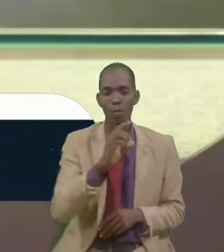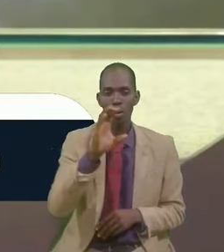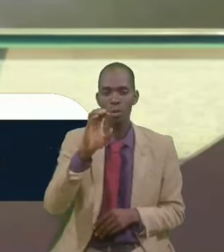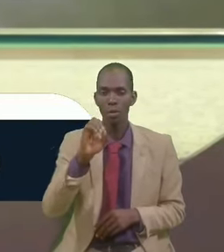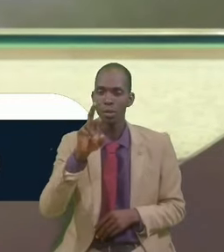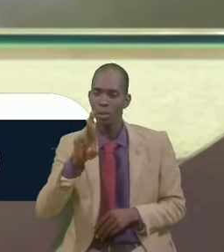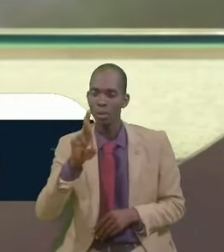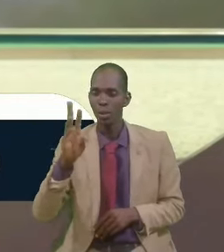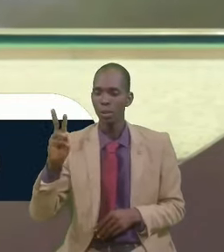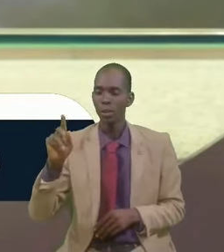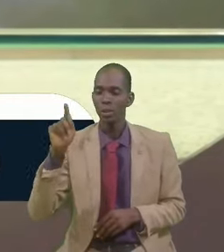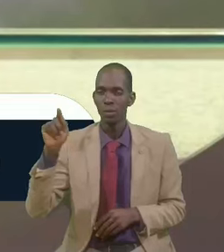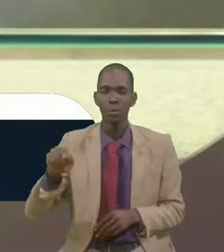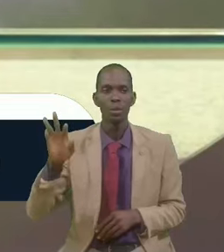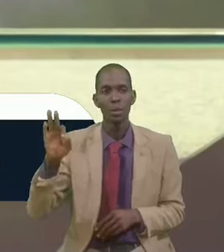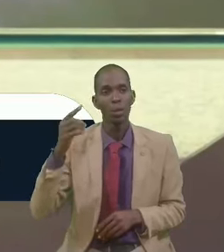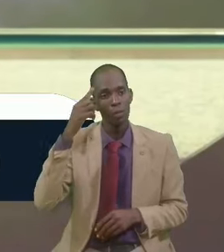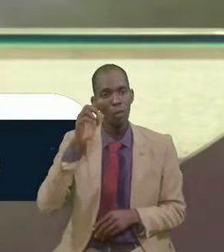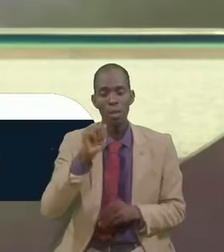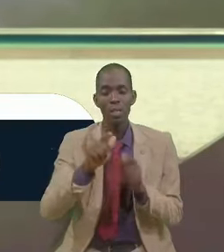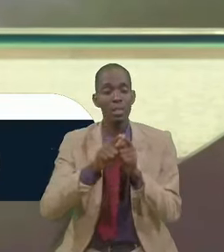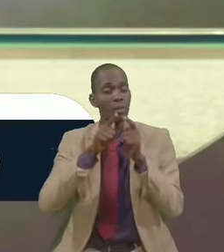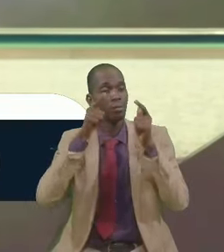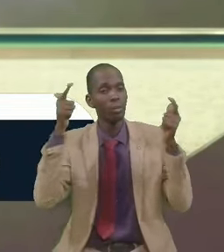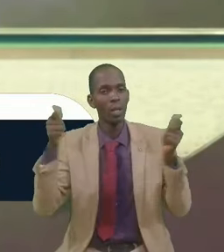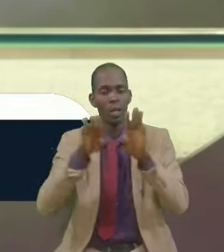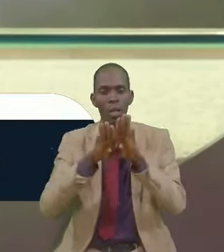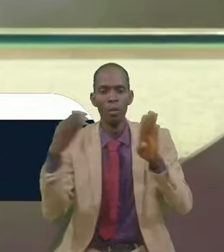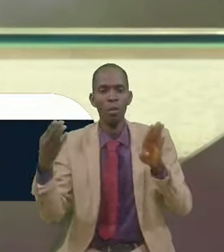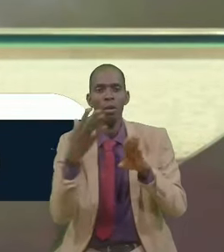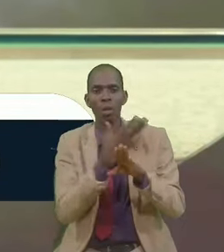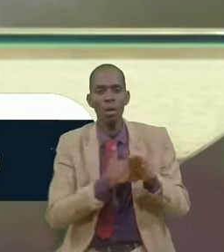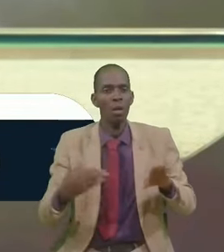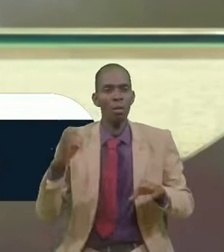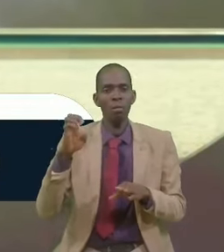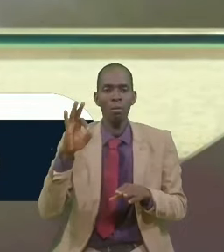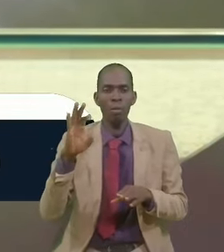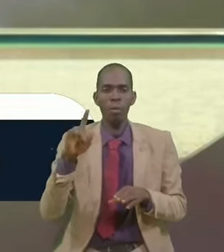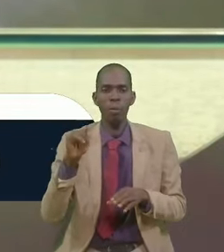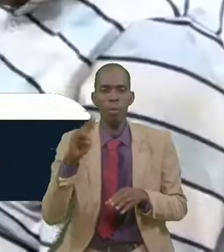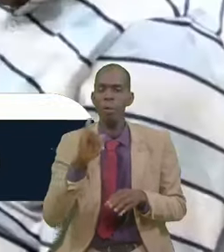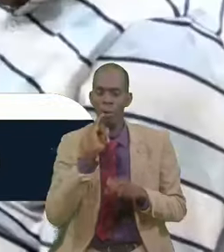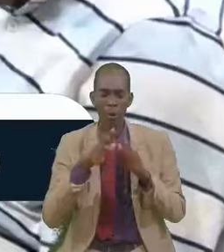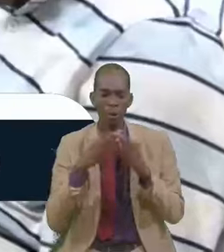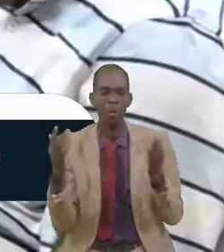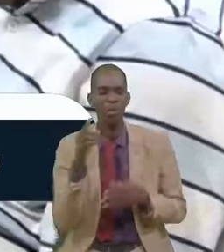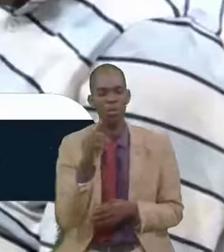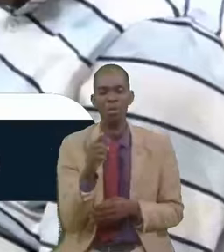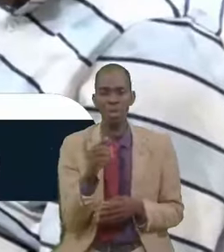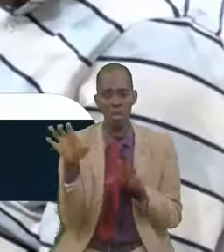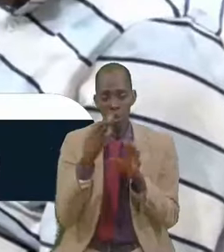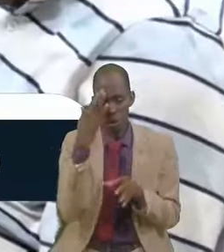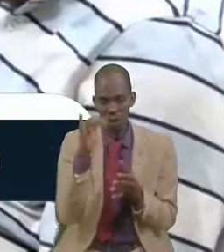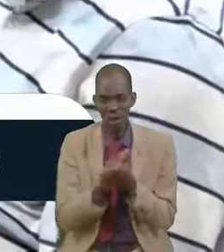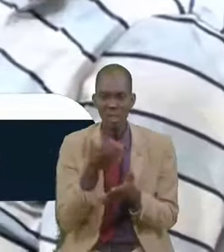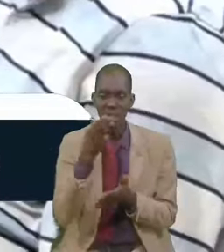1 Corinthiens 16, verset 9. Quand une porte grande et d'un accès efficace mais ouverte. Est-ce que vous savez qu'il y